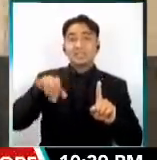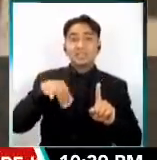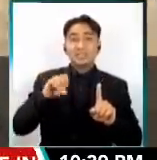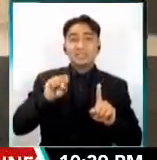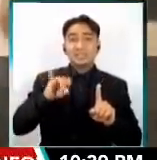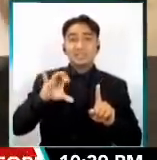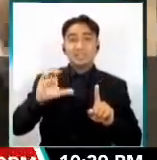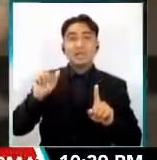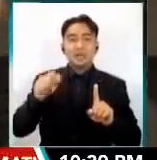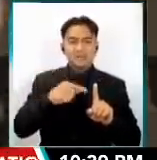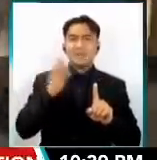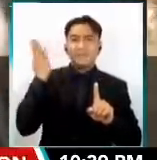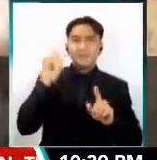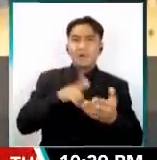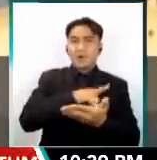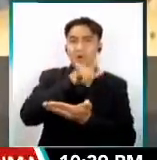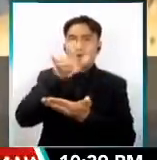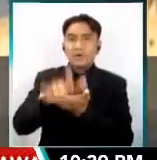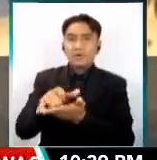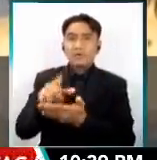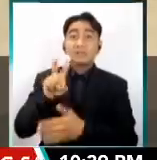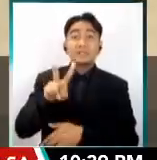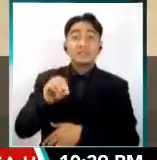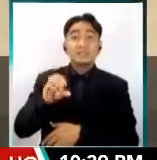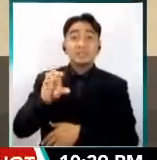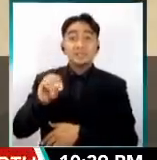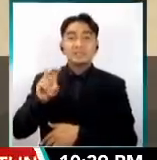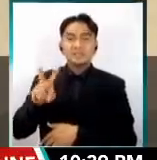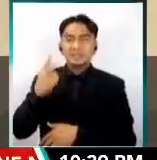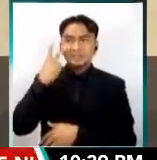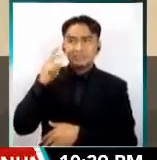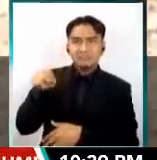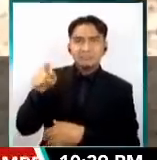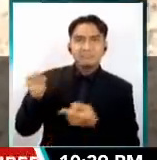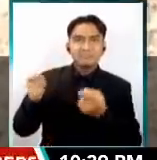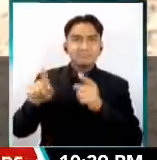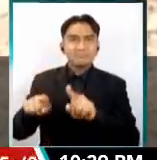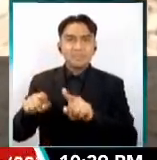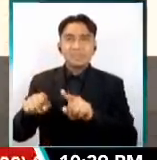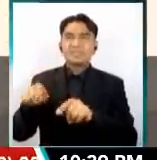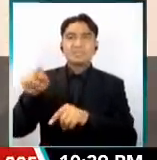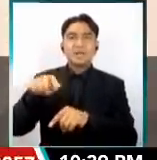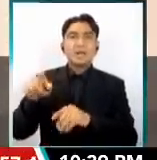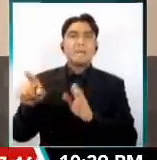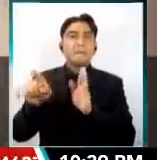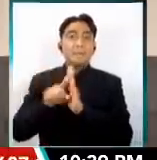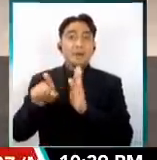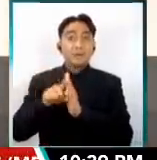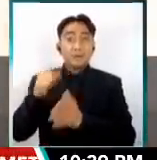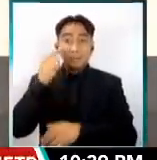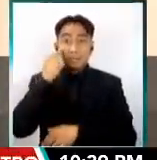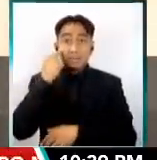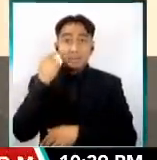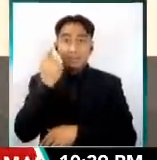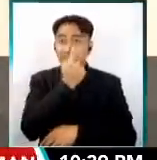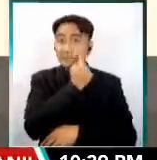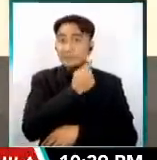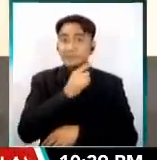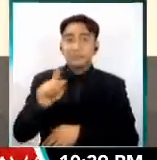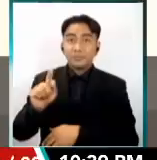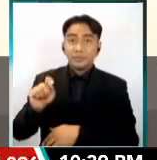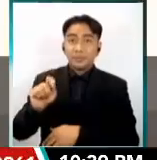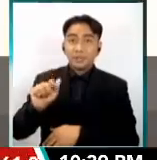noong 2002. Bukod sa ipinagbawal ng Taliban na magpakita ang mga babae roon ng kahit anong bahagi ng kanilang